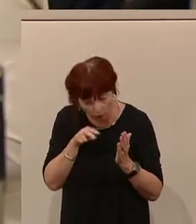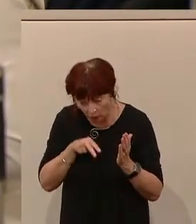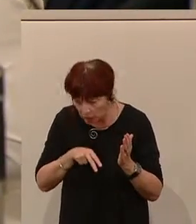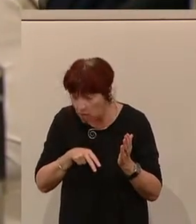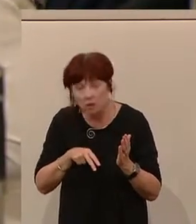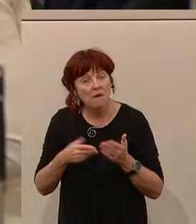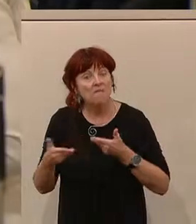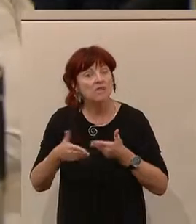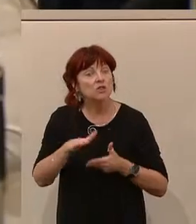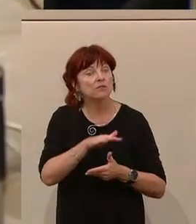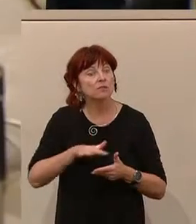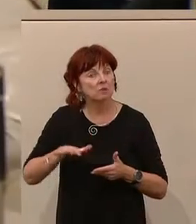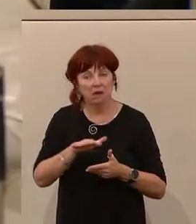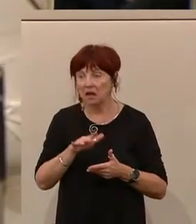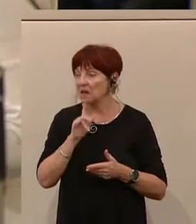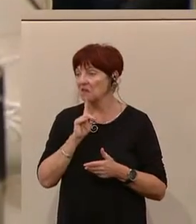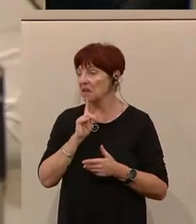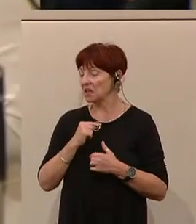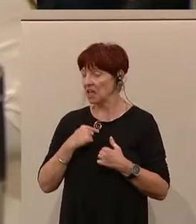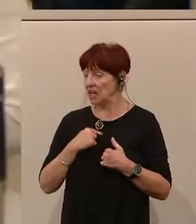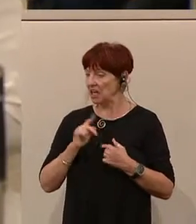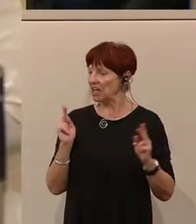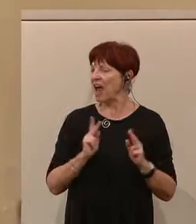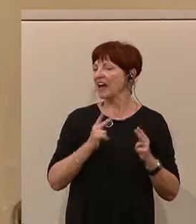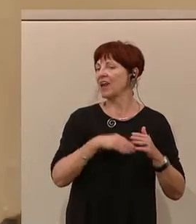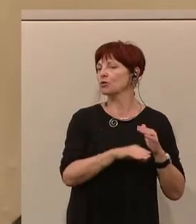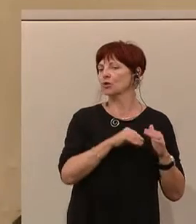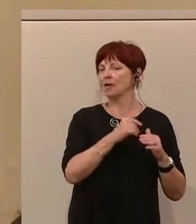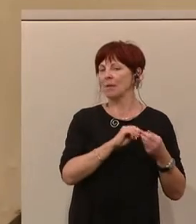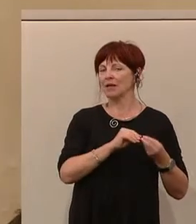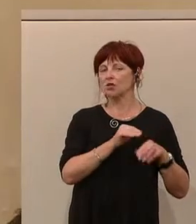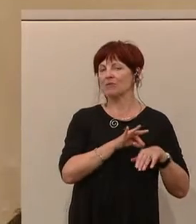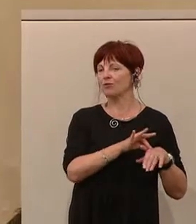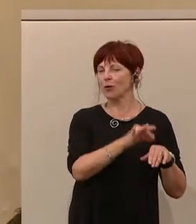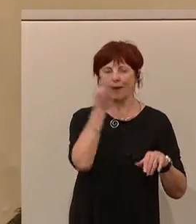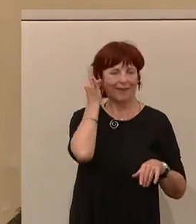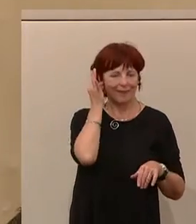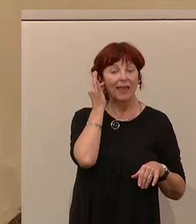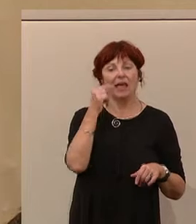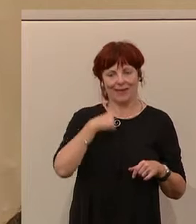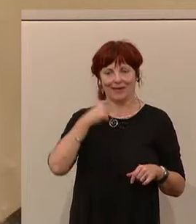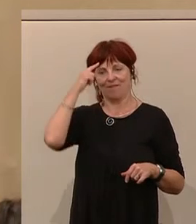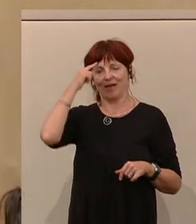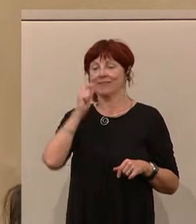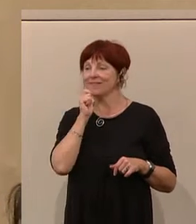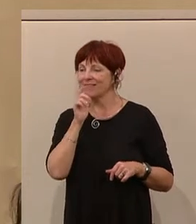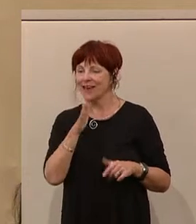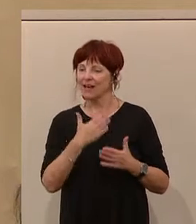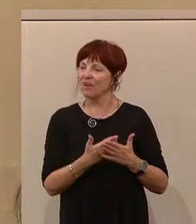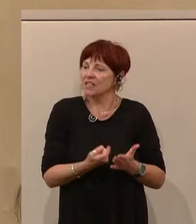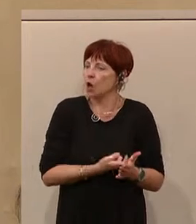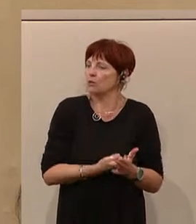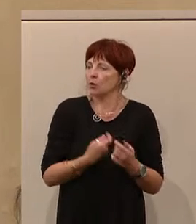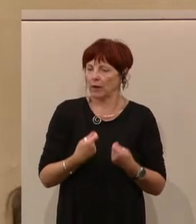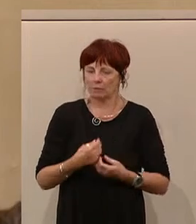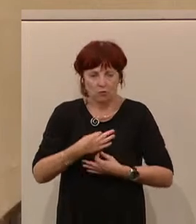Wirtschaftsbereich. Als Geschäftsführerin eines kleinen Unternehmens weiß ich ganz genau, vor welchen Herausforderungen man täglich hier in diesem Bereich steht.